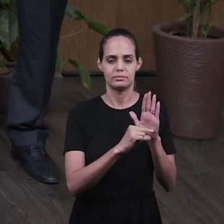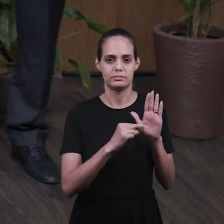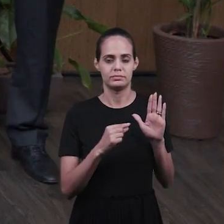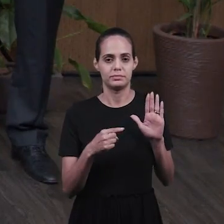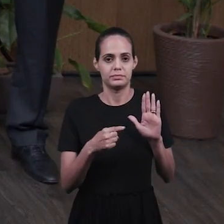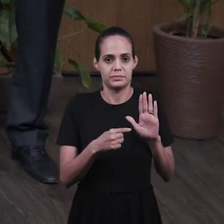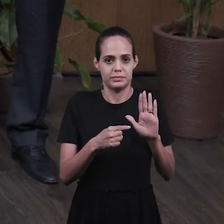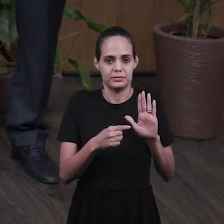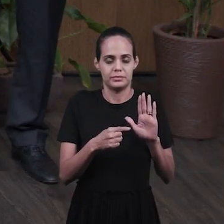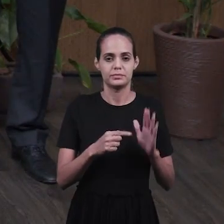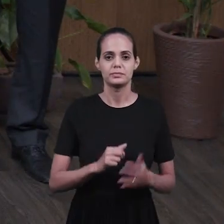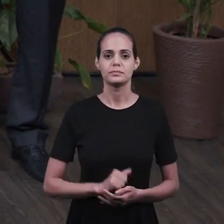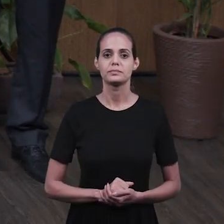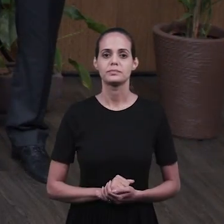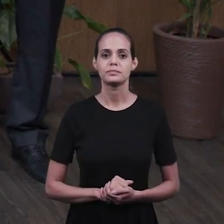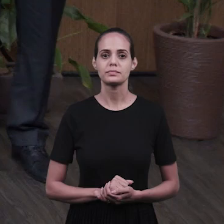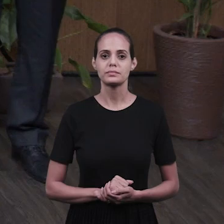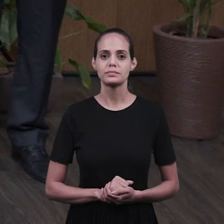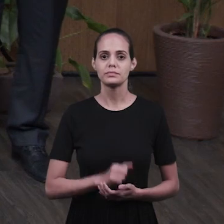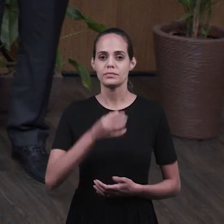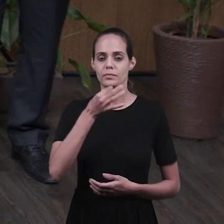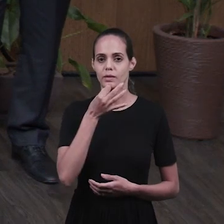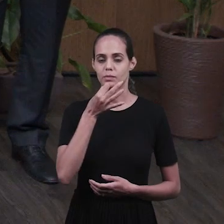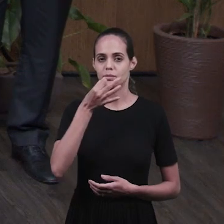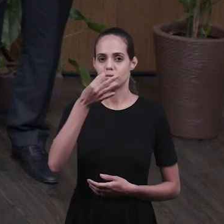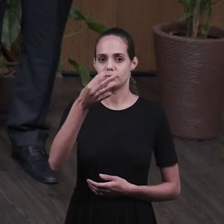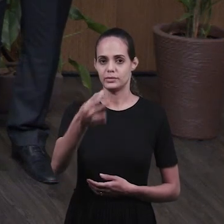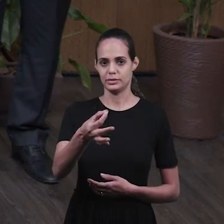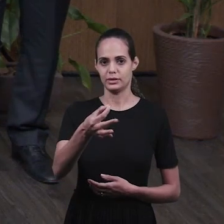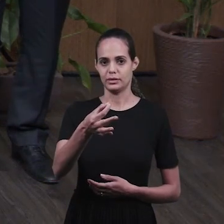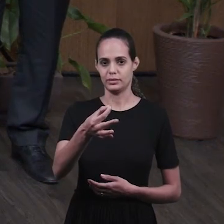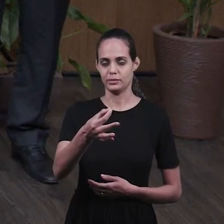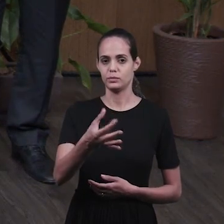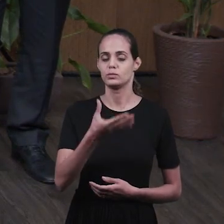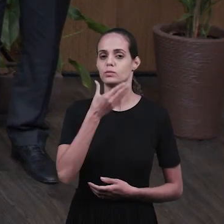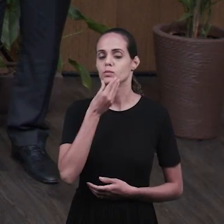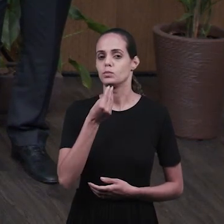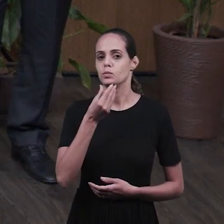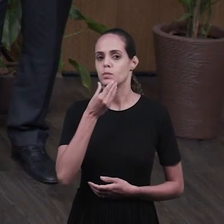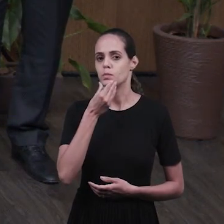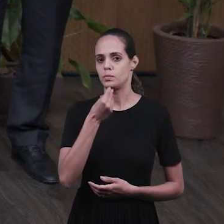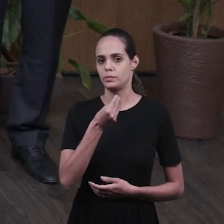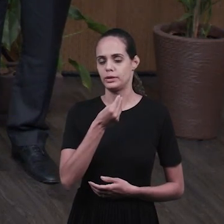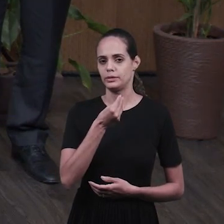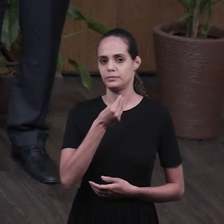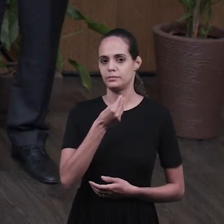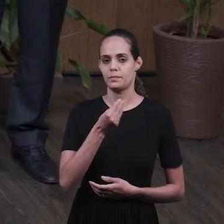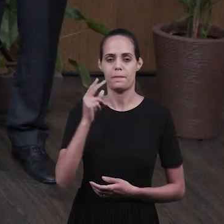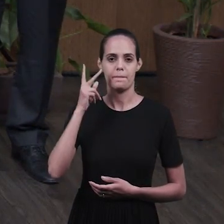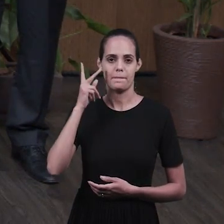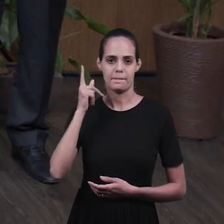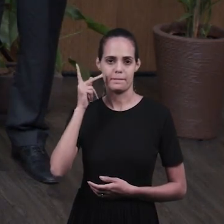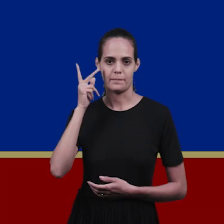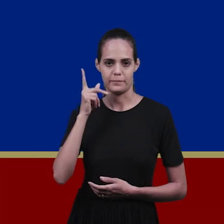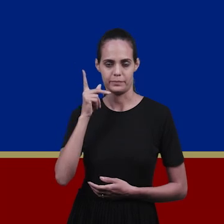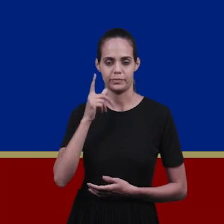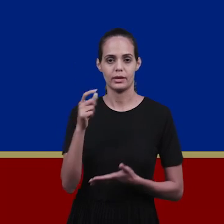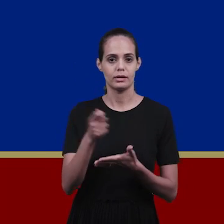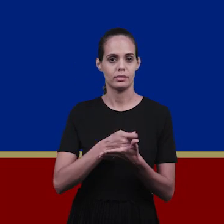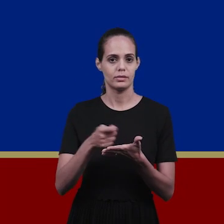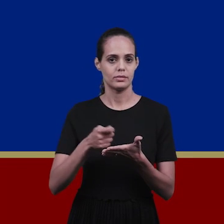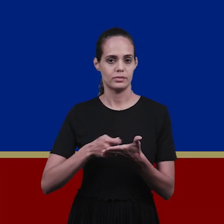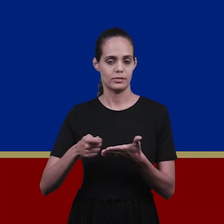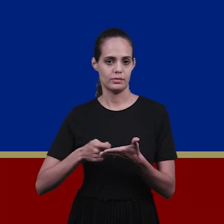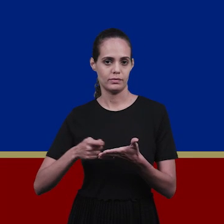il est mis en évidence dans le commentaire de Ricardo de Melo, de Fortaleza, Ceará, qui a écrit